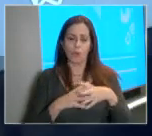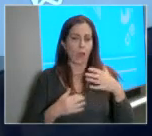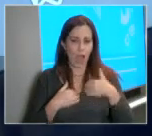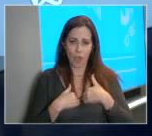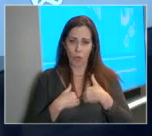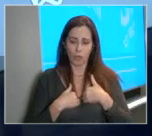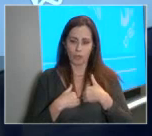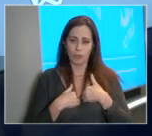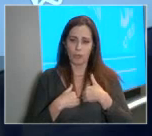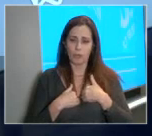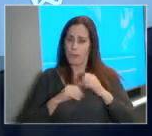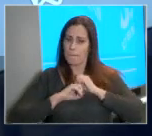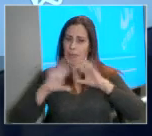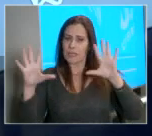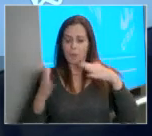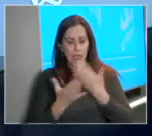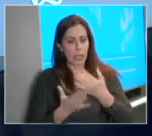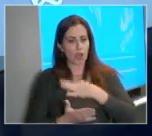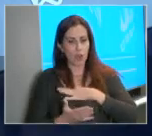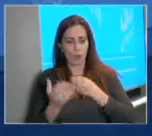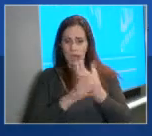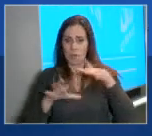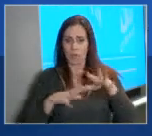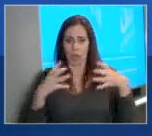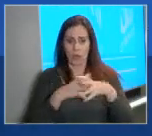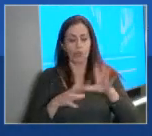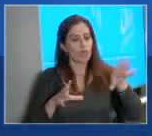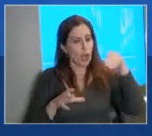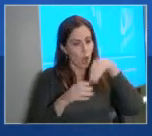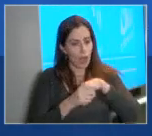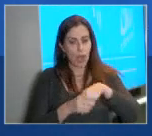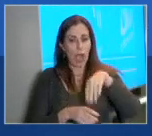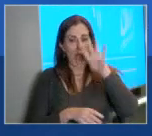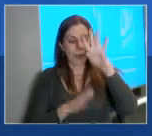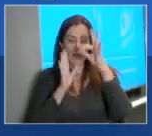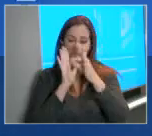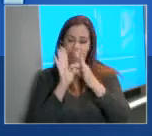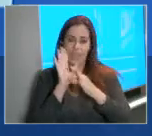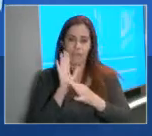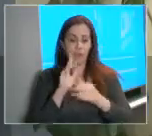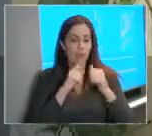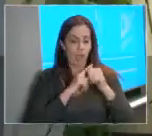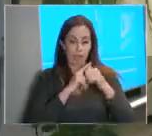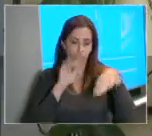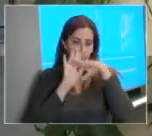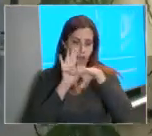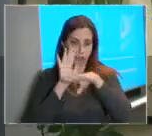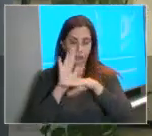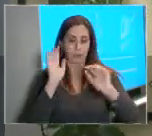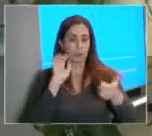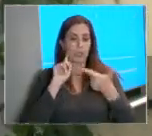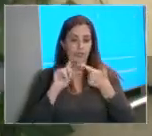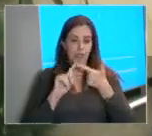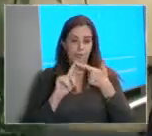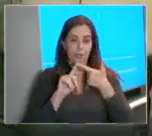אנחנו פרסמנו מתווה שלנו להקמת הממשלה שכולל 4 סעיפים. השלב הראשון זה קווי היסוד, השלב